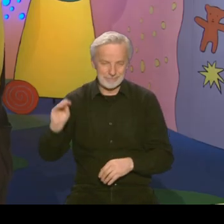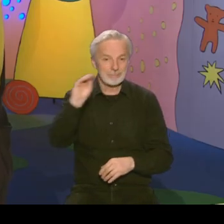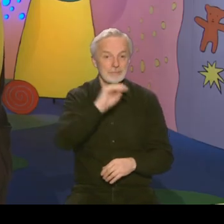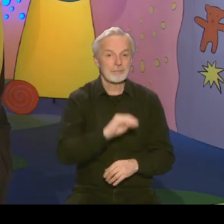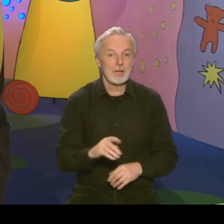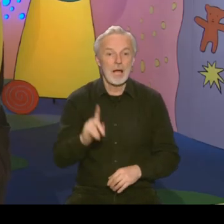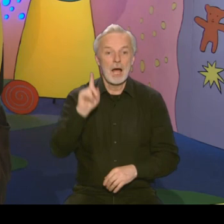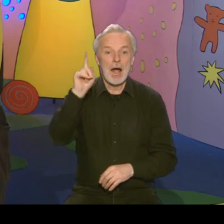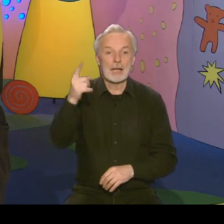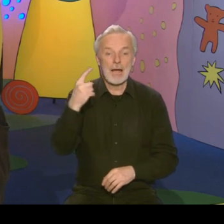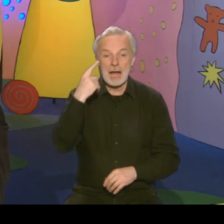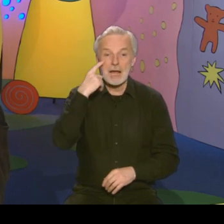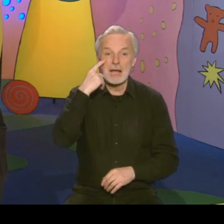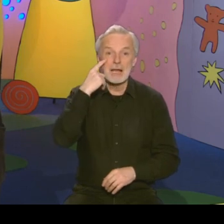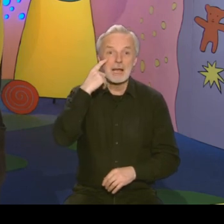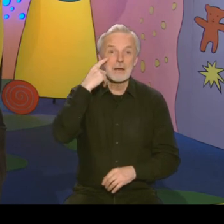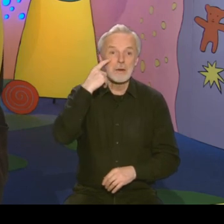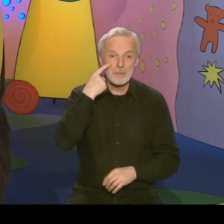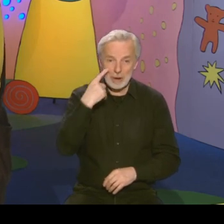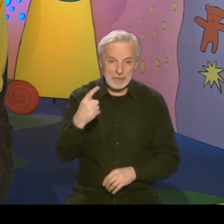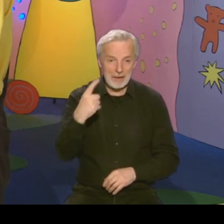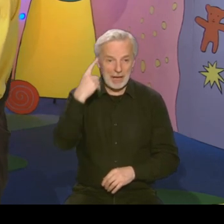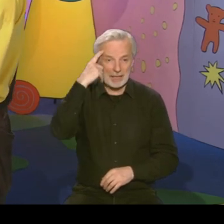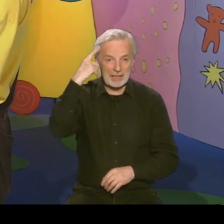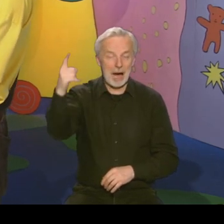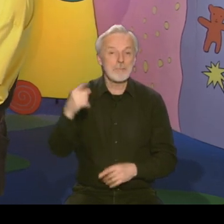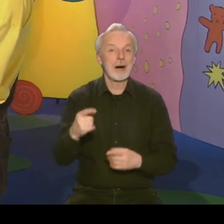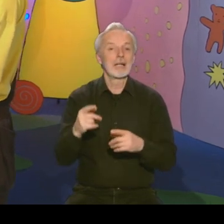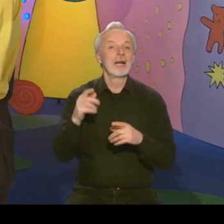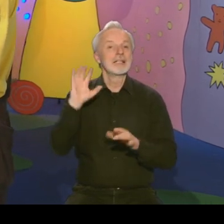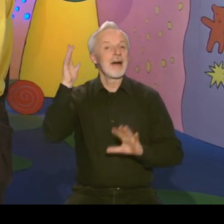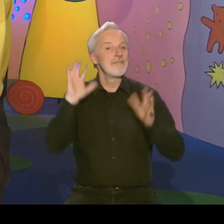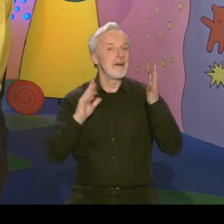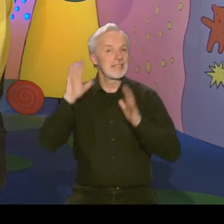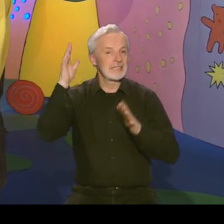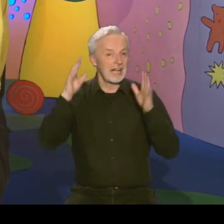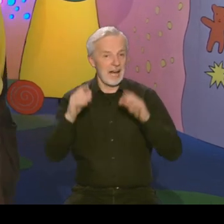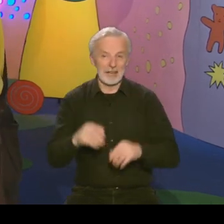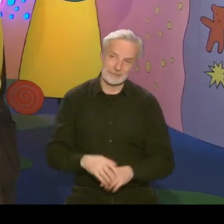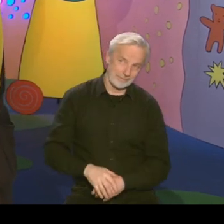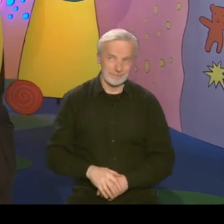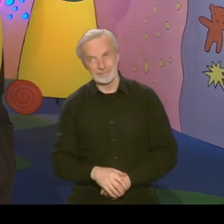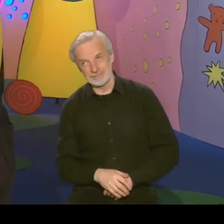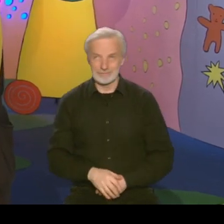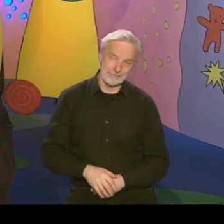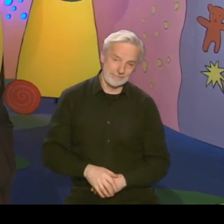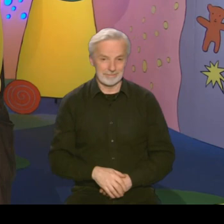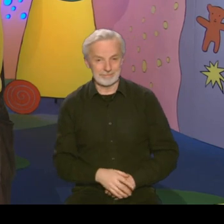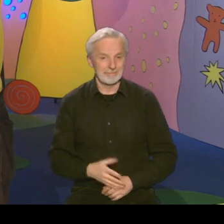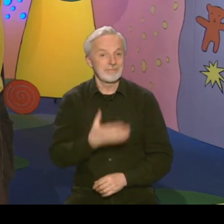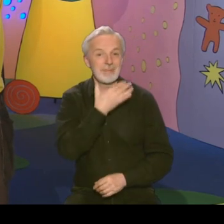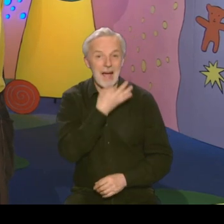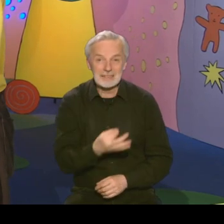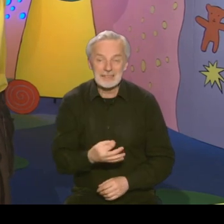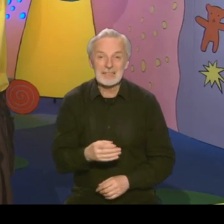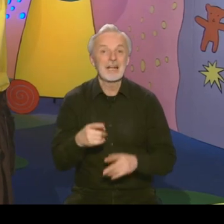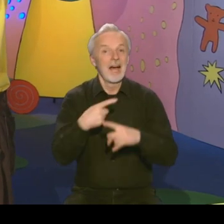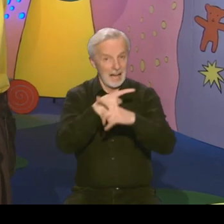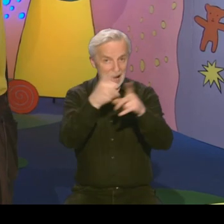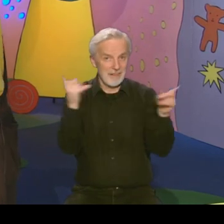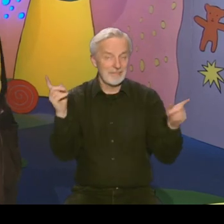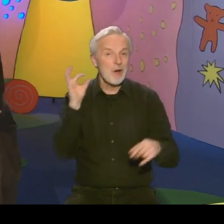nápad, hele. Koukni, to je veselá bambulka. Na pružince. Viď, že by nám holky a